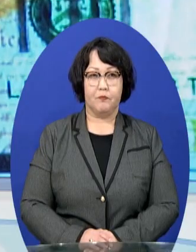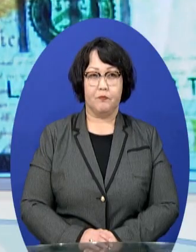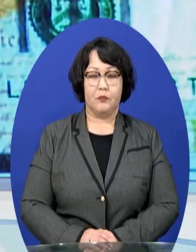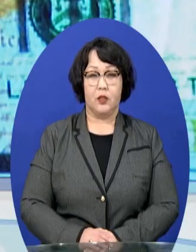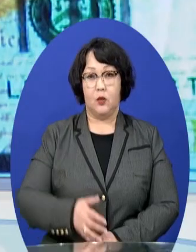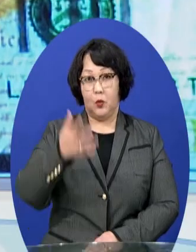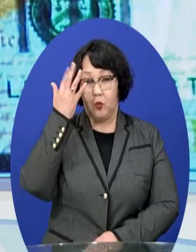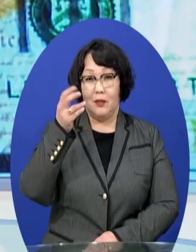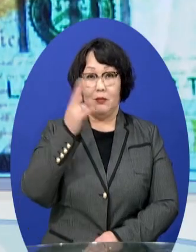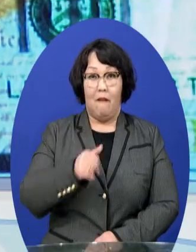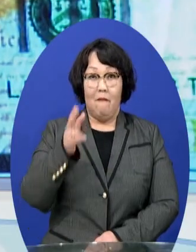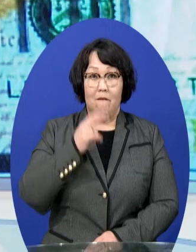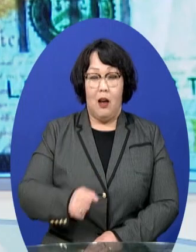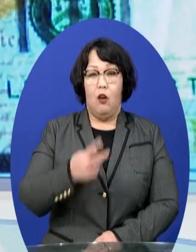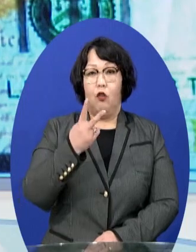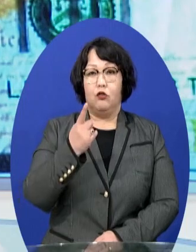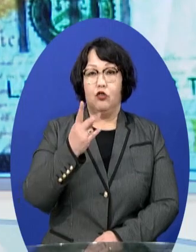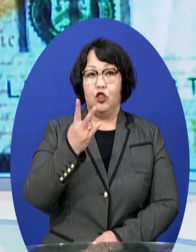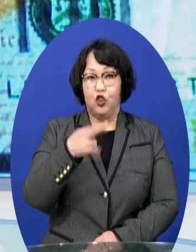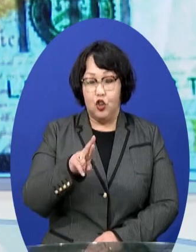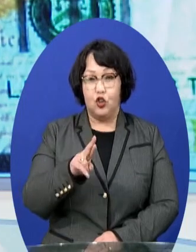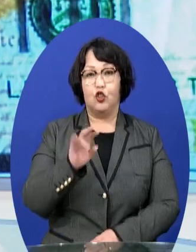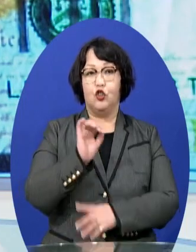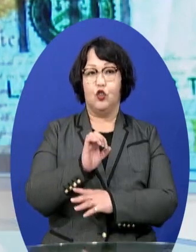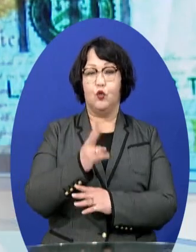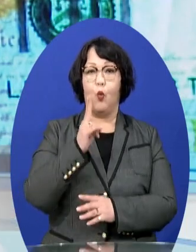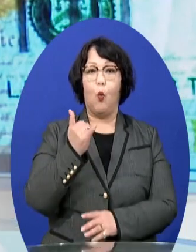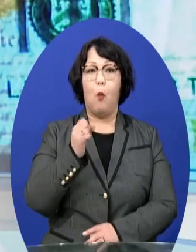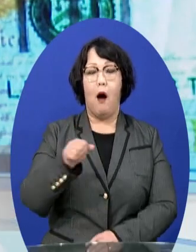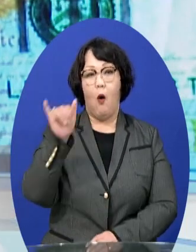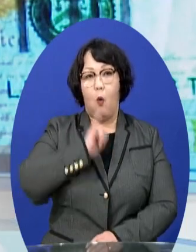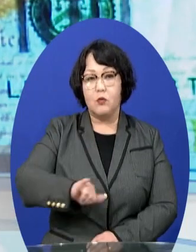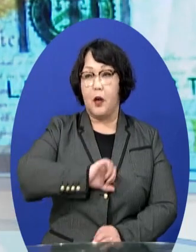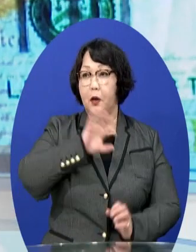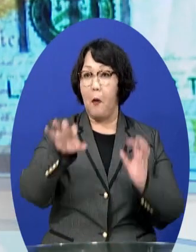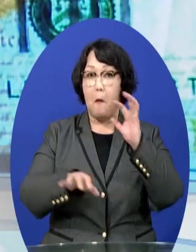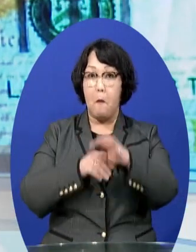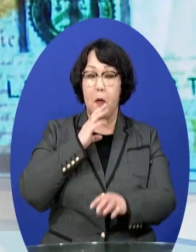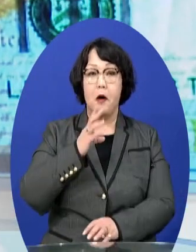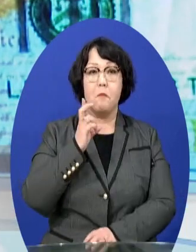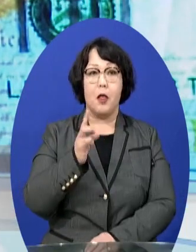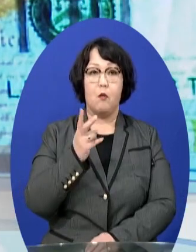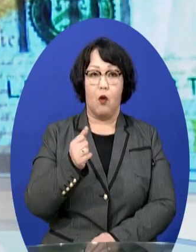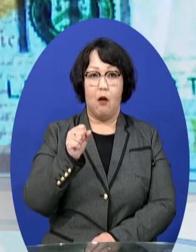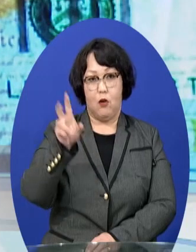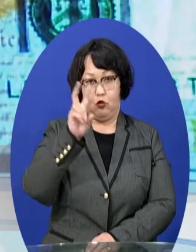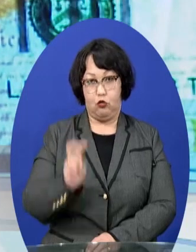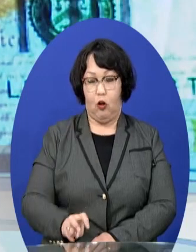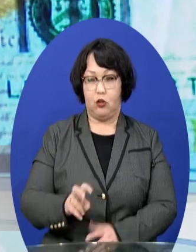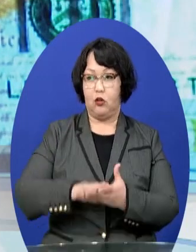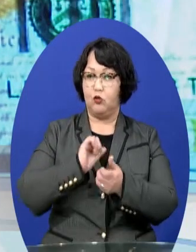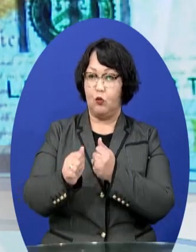Ирэхэд аваагаргаас буюу энэ сарын 21-ний өдрөөс эхлэн Куб улсад зорчих гадаадын жуулчид бэлэн мөнгөний гүйлгээнд Америк долларыг ашиглах боломжгүй